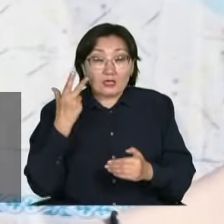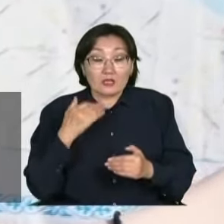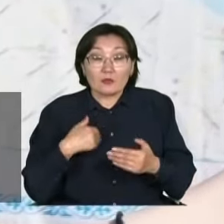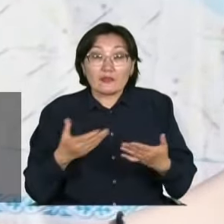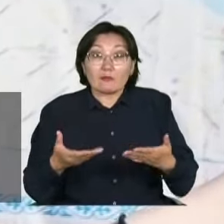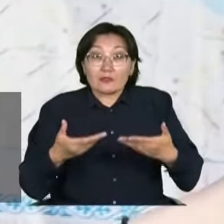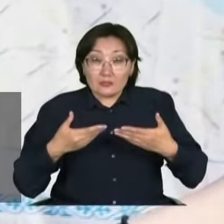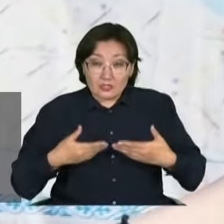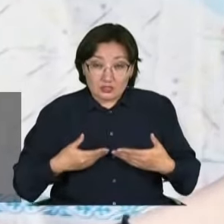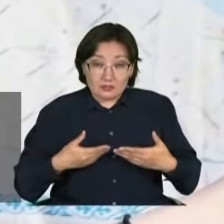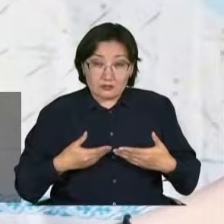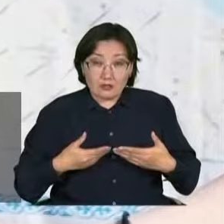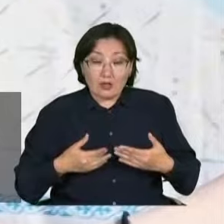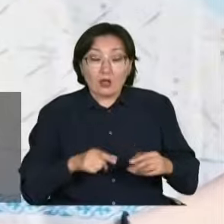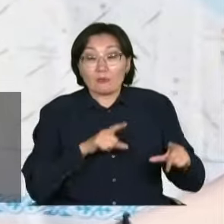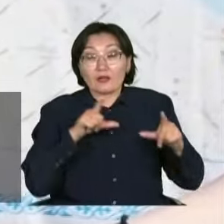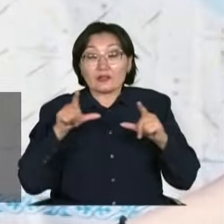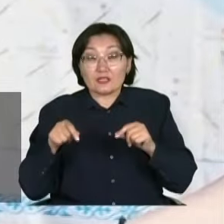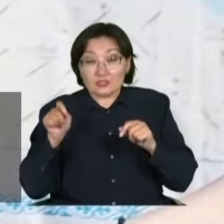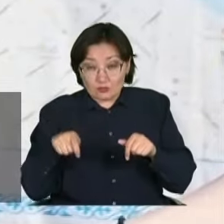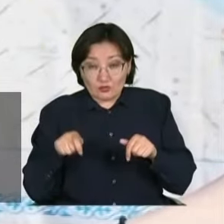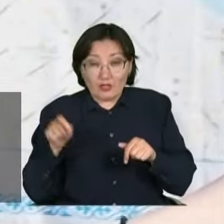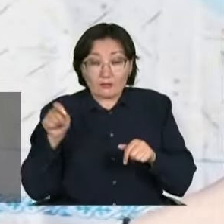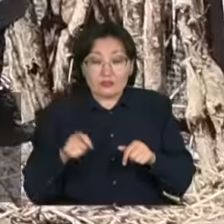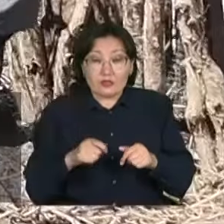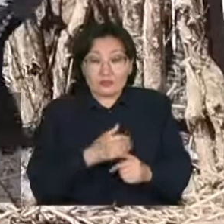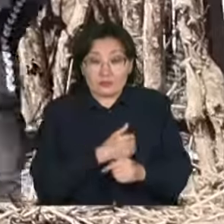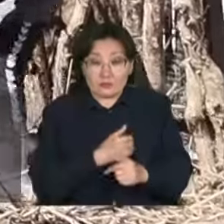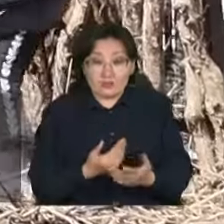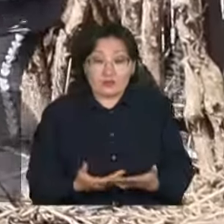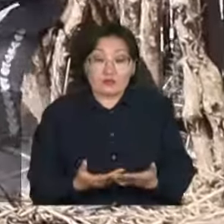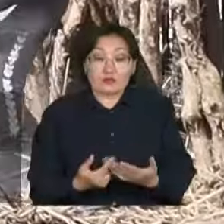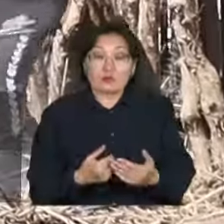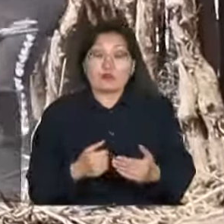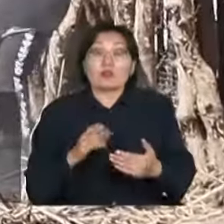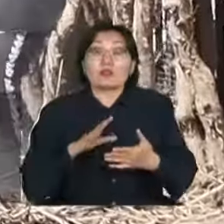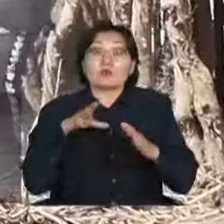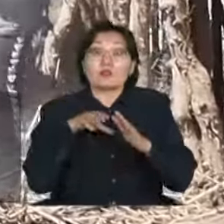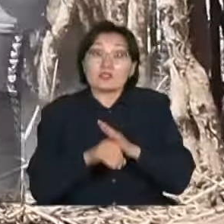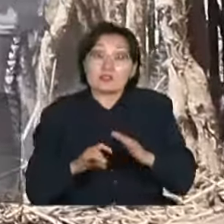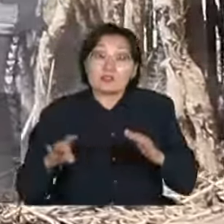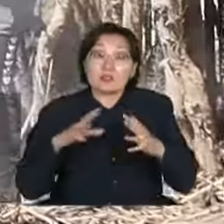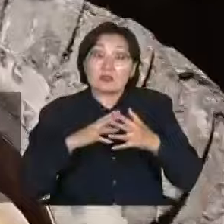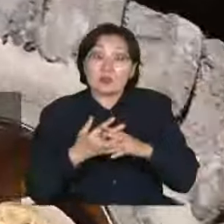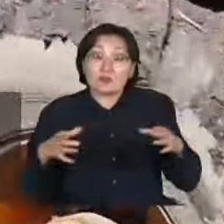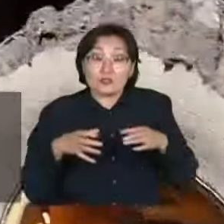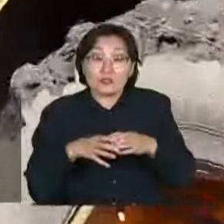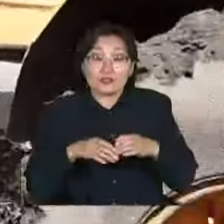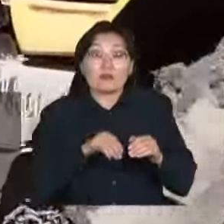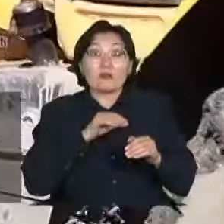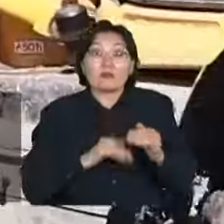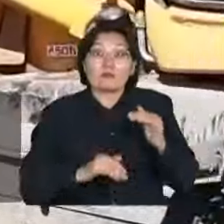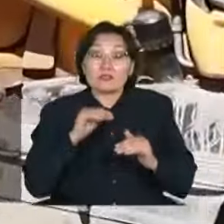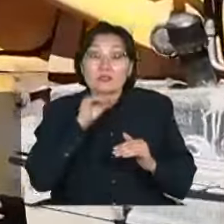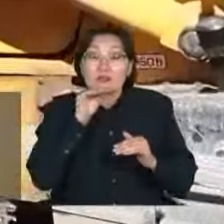предложили поехать как сюда добровольно. В составе районных бригад есть как квалифицированные специалисты, так